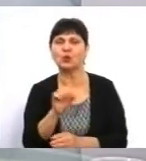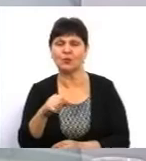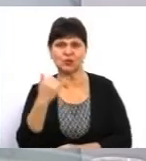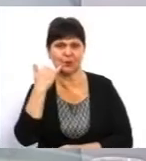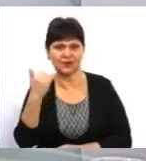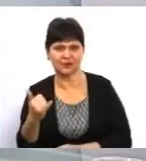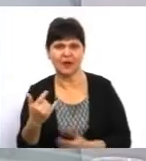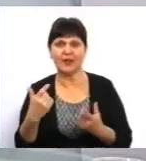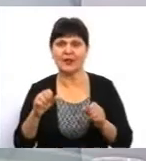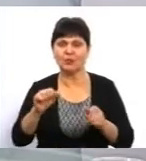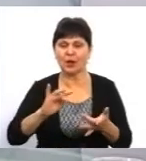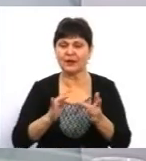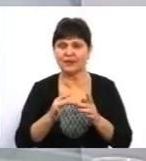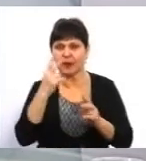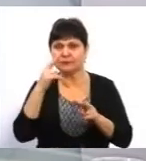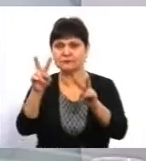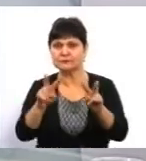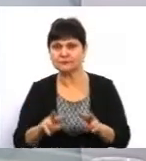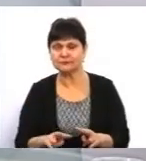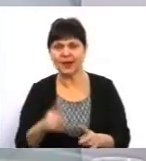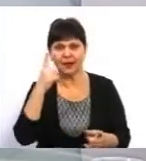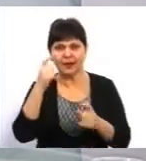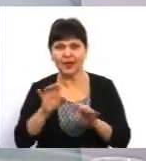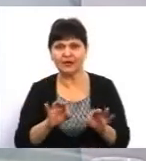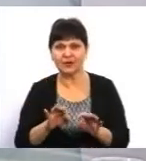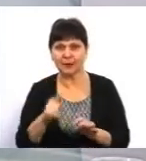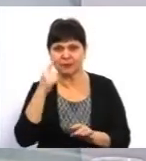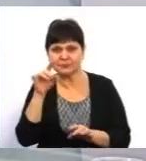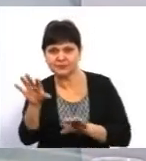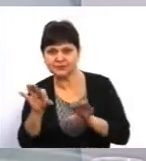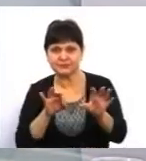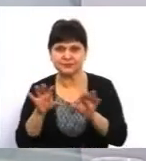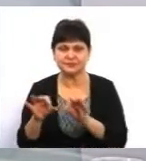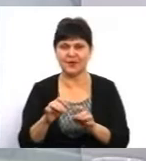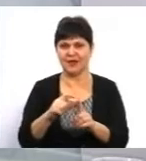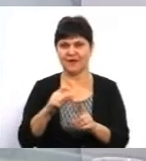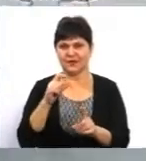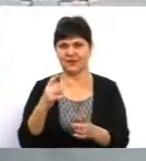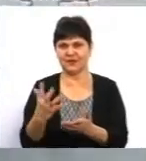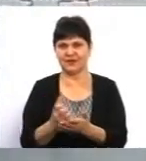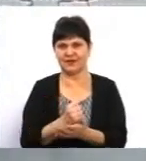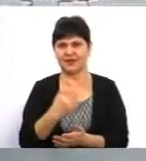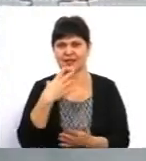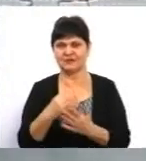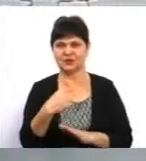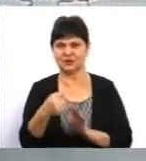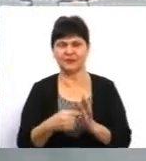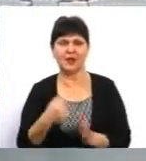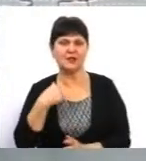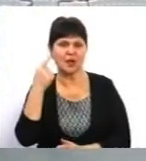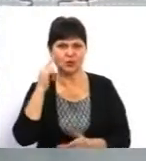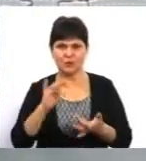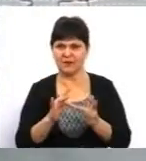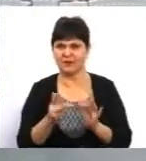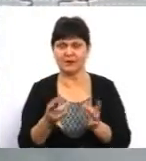в інтернеті переглянути ось цю інформацію, почерпнути те, скажімо, знайти відповіді на свої запитання? Ну, я думаю, в інтернеті, звичайно, це дуже